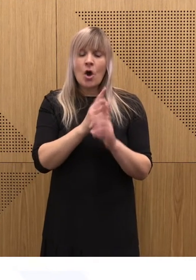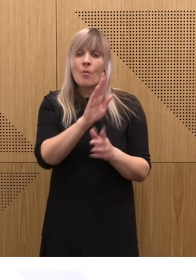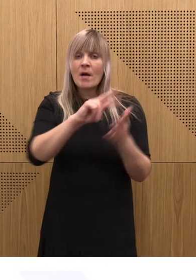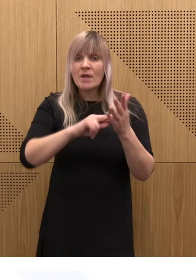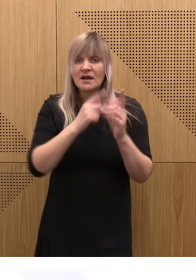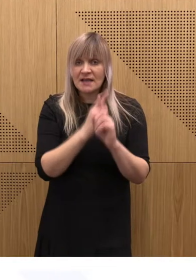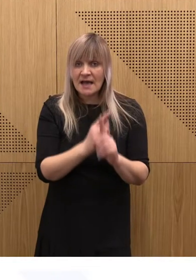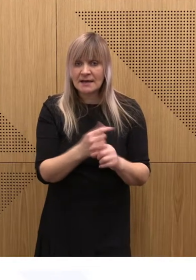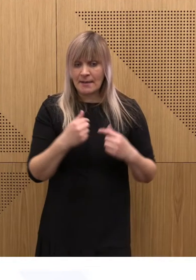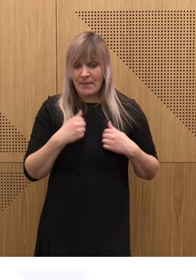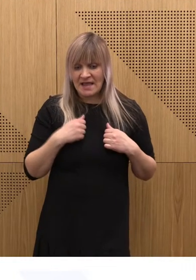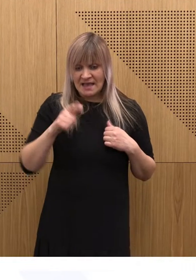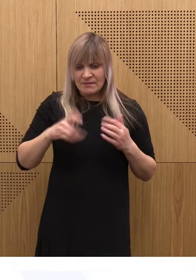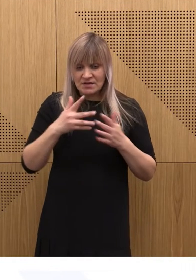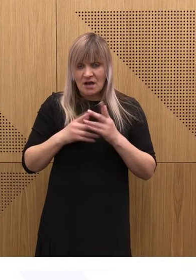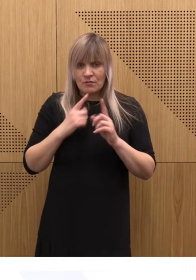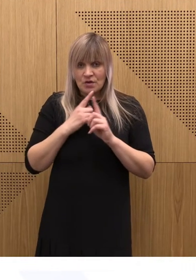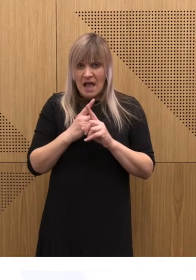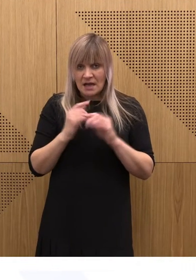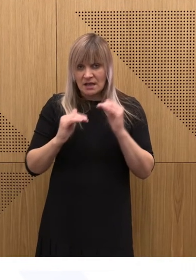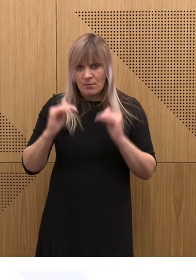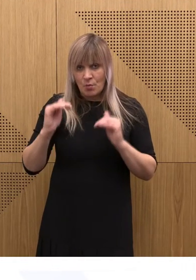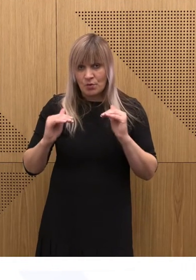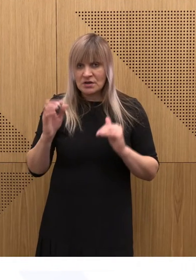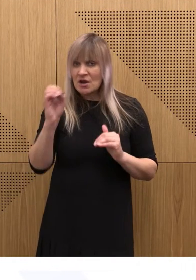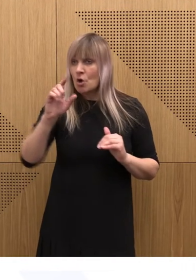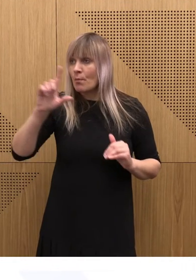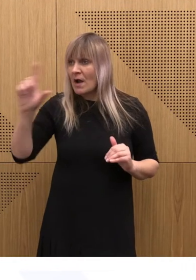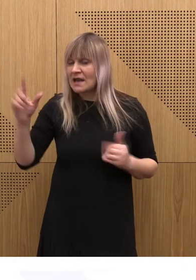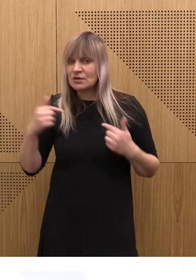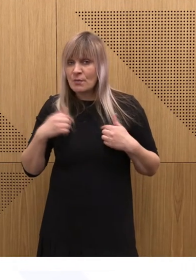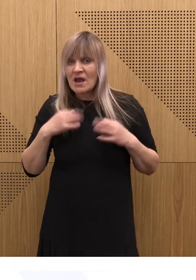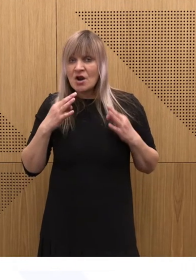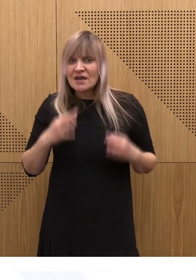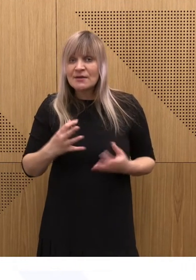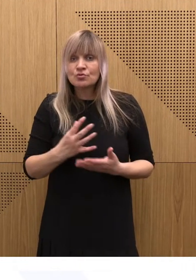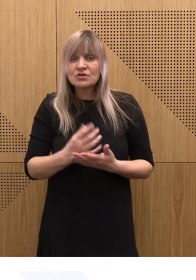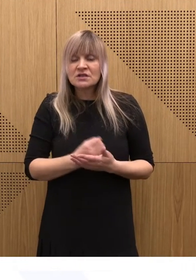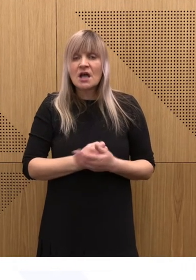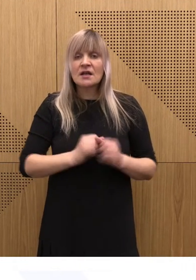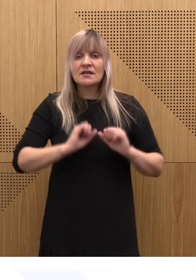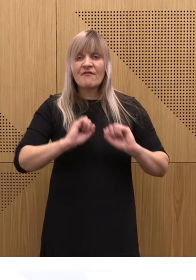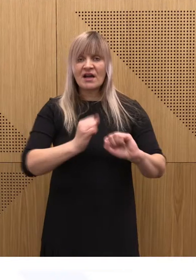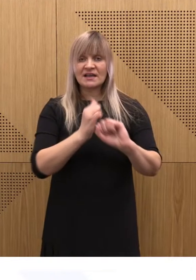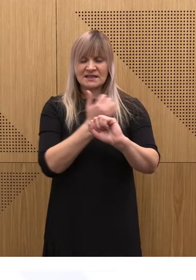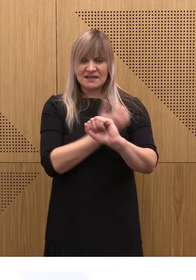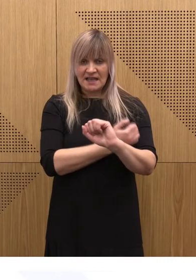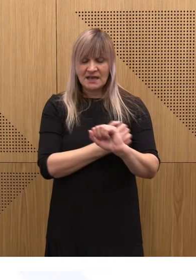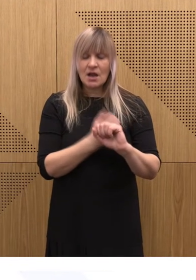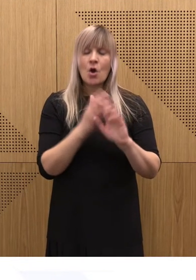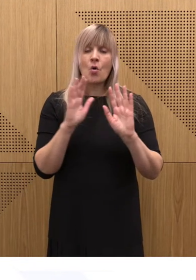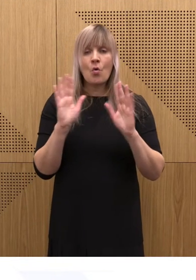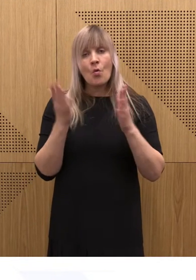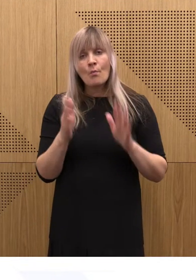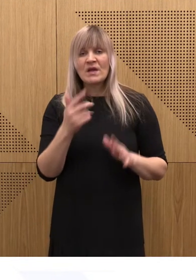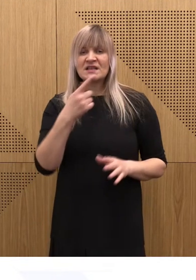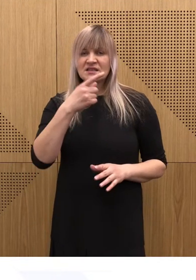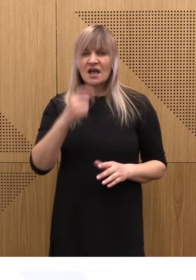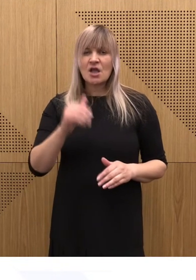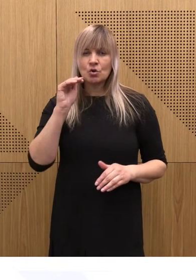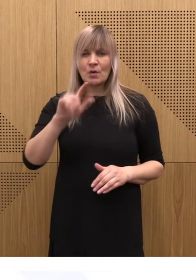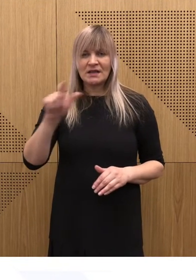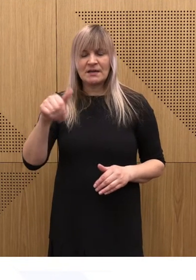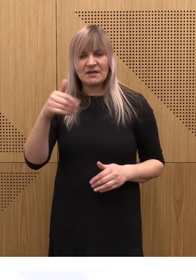vastavalt meie elanike arvule proportsioonile Euroopa Liidus õigus saada vaktsiini umbes 100 000 inimese vaktsineerimiseks. Võin teile